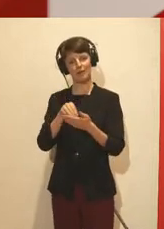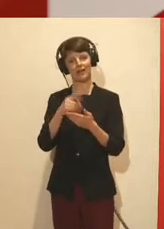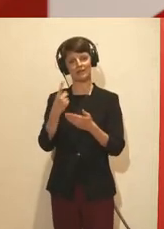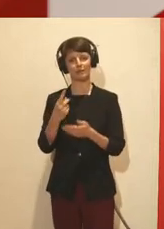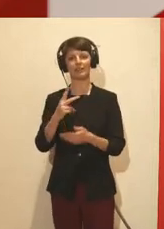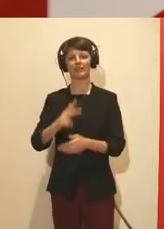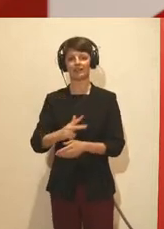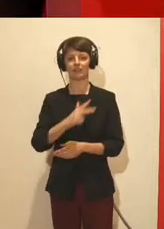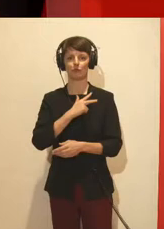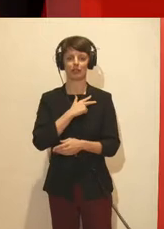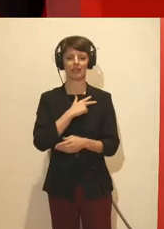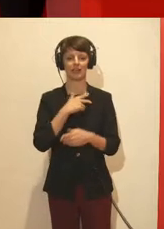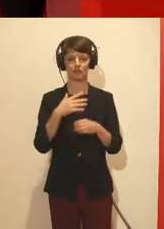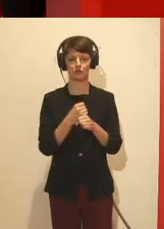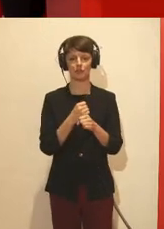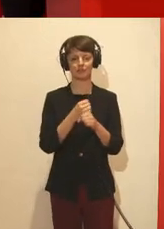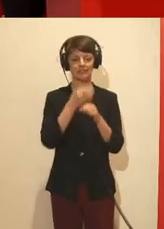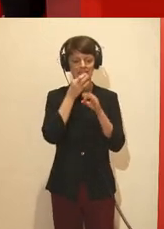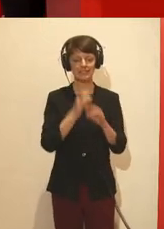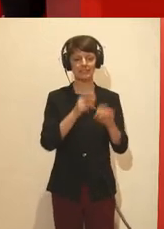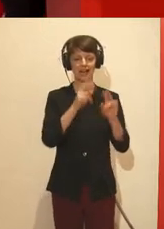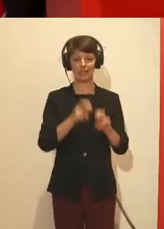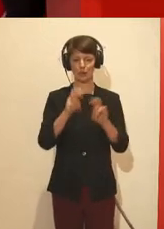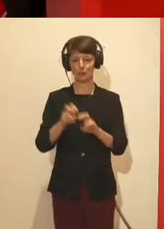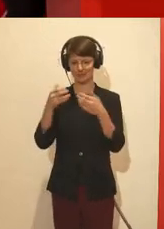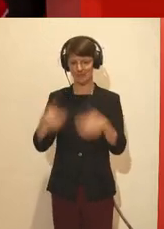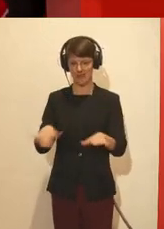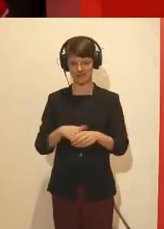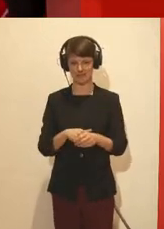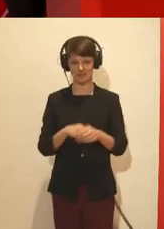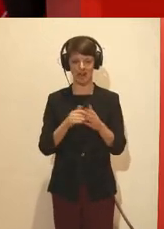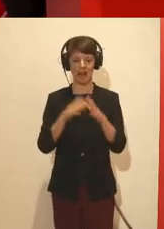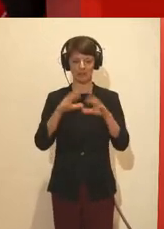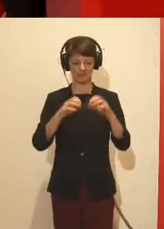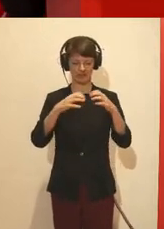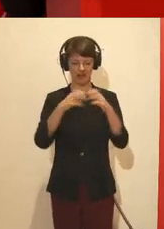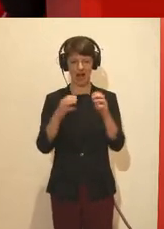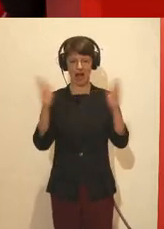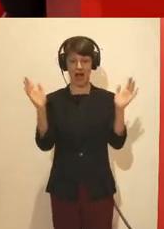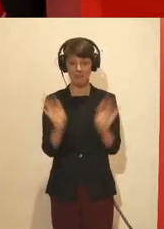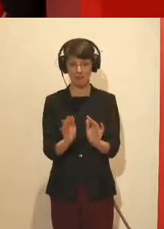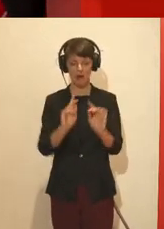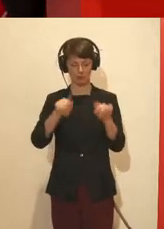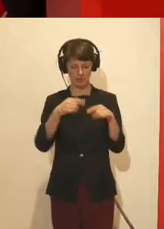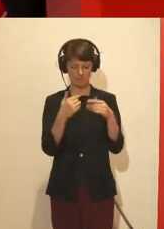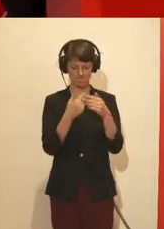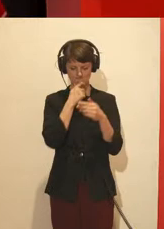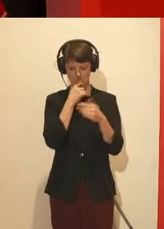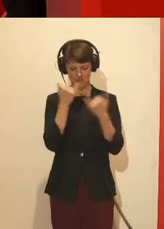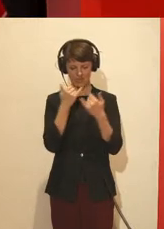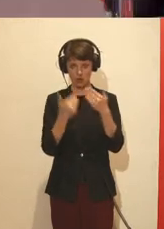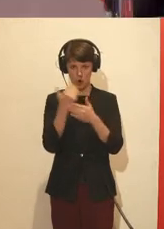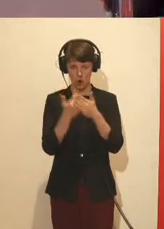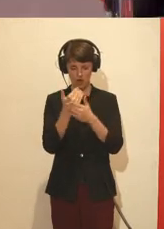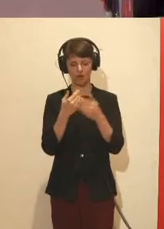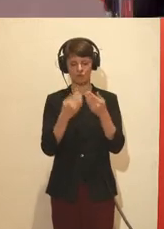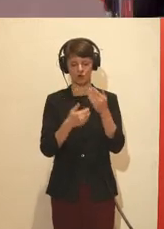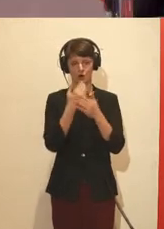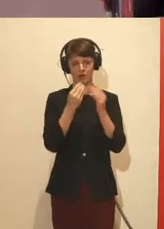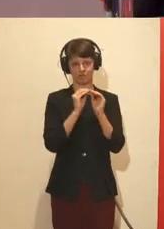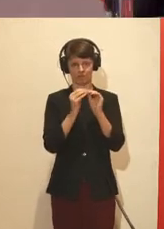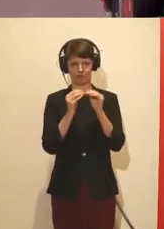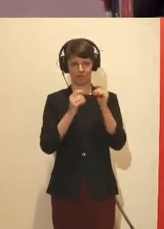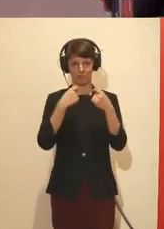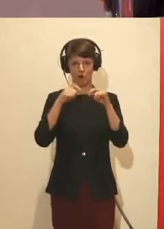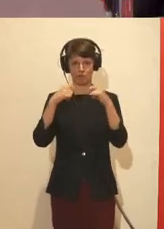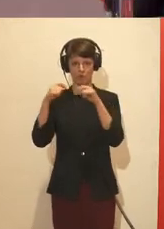wirklichkeit dekonstruiert und analysiert haben denn wir müssen es ja wieder zusammenfügen das ist übrigens der grund warum ich von ein bündnis sprechen das